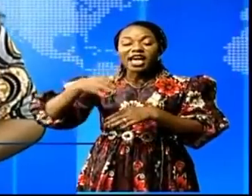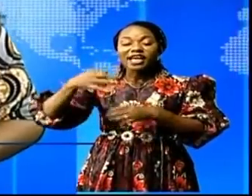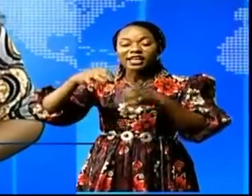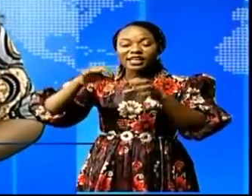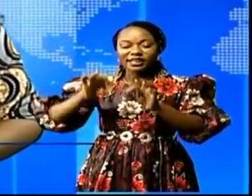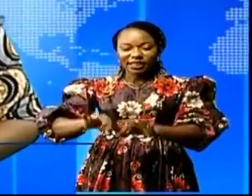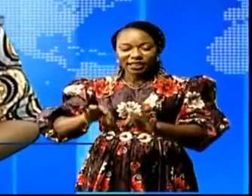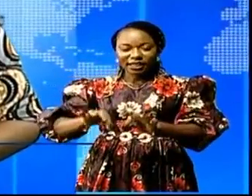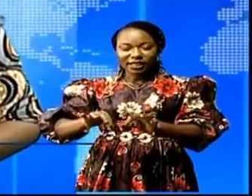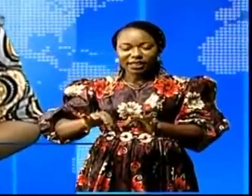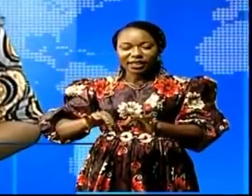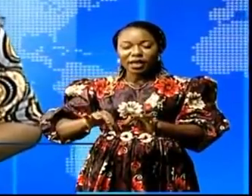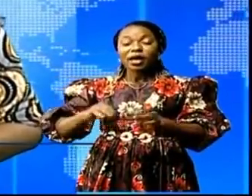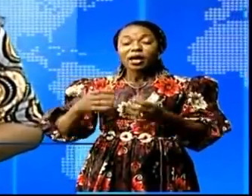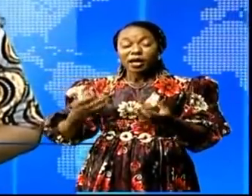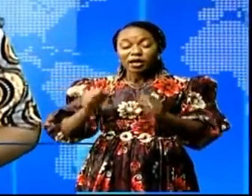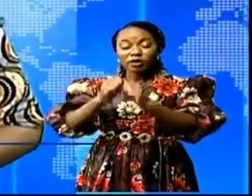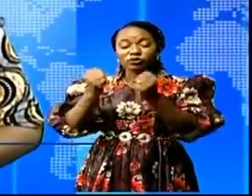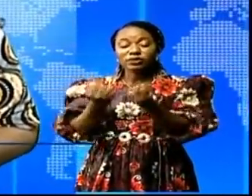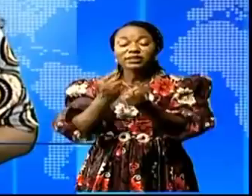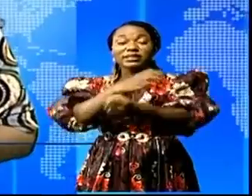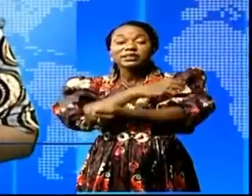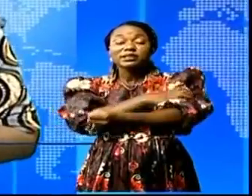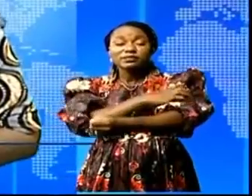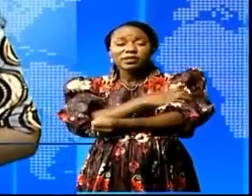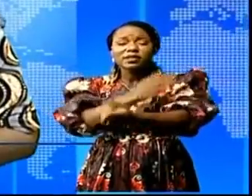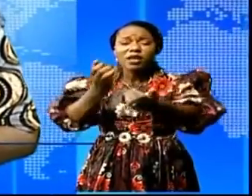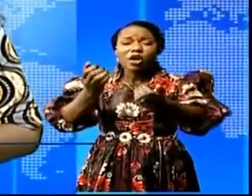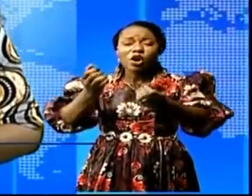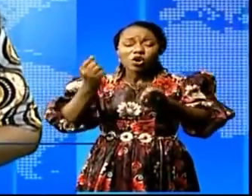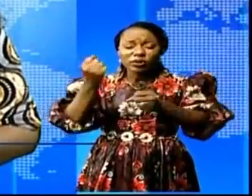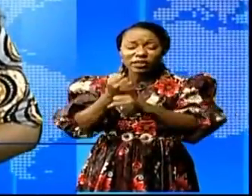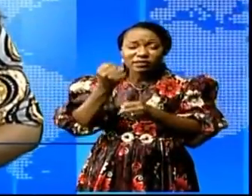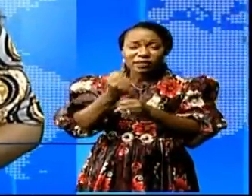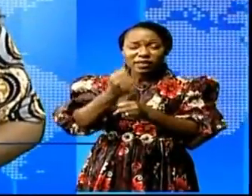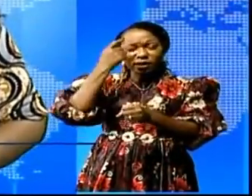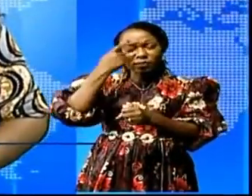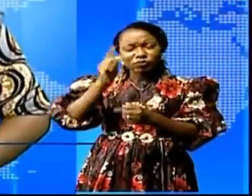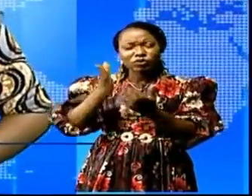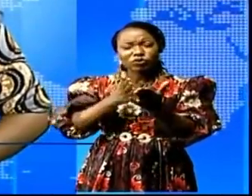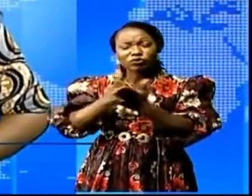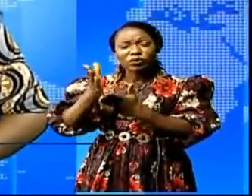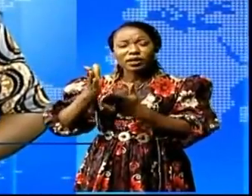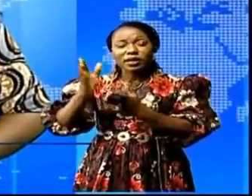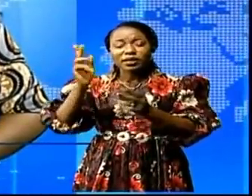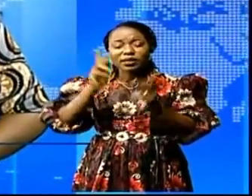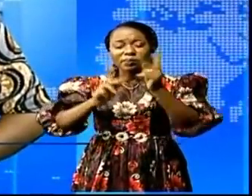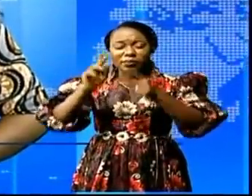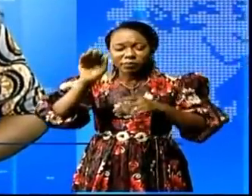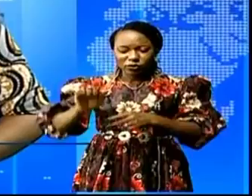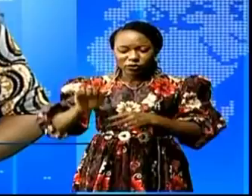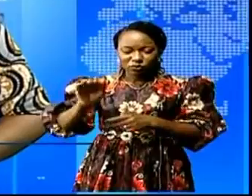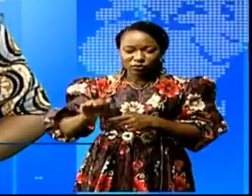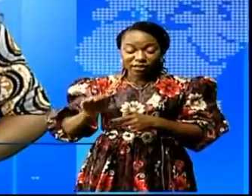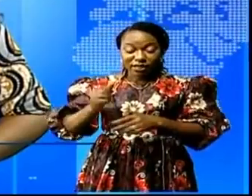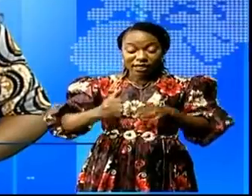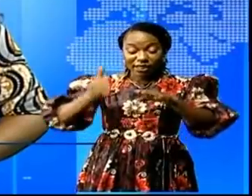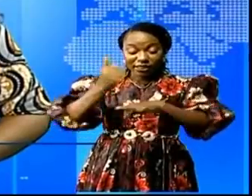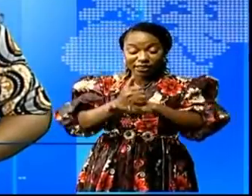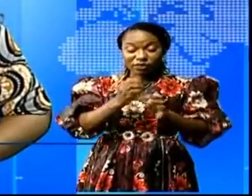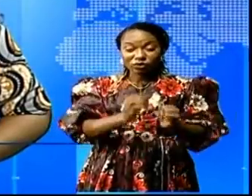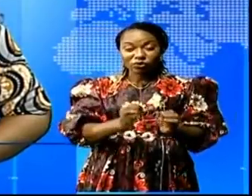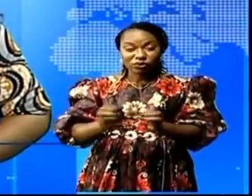la protection de forêts tropicales, climat et droits de peuples autochtones pygmées. Un atelier organisé